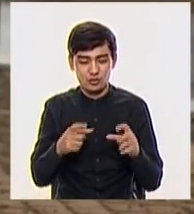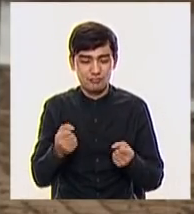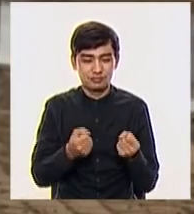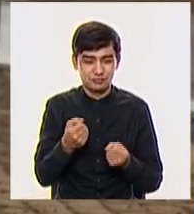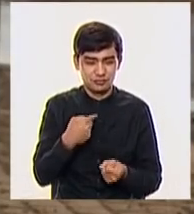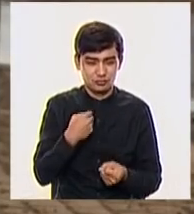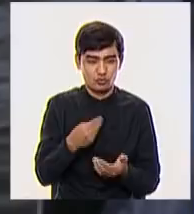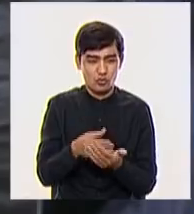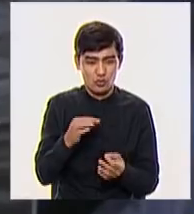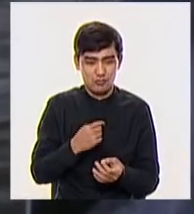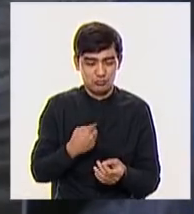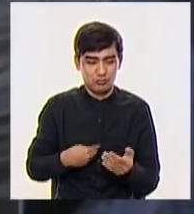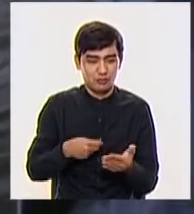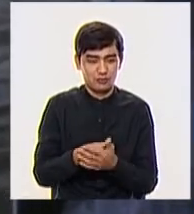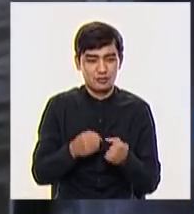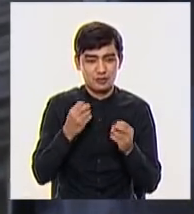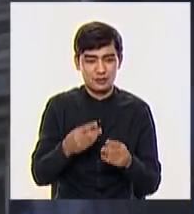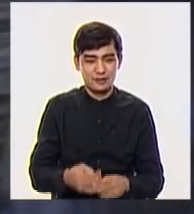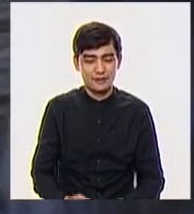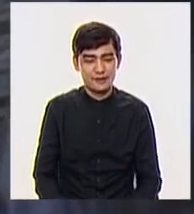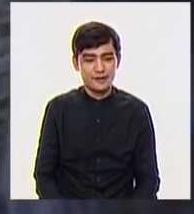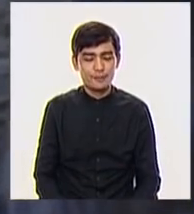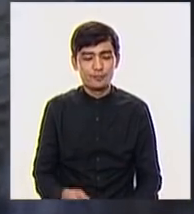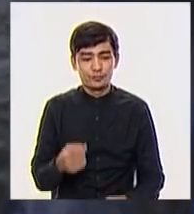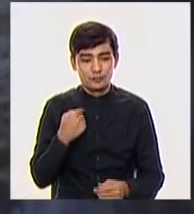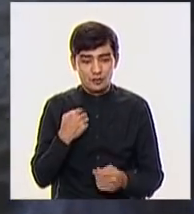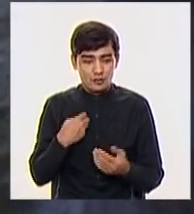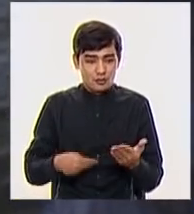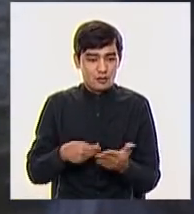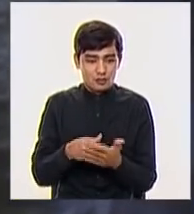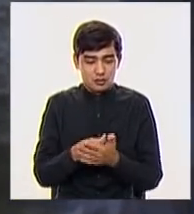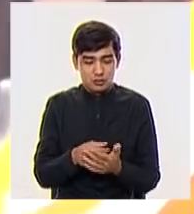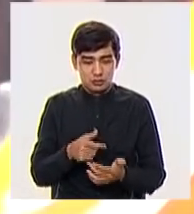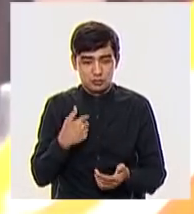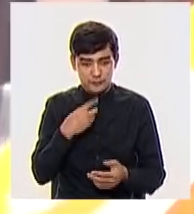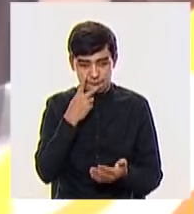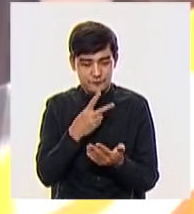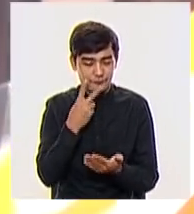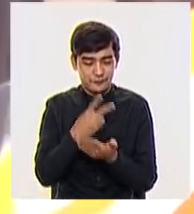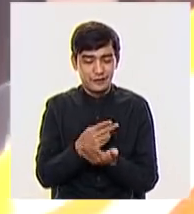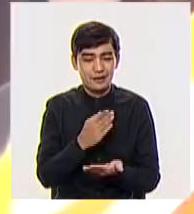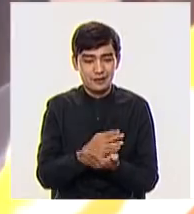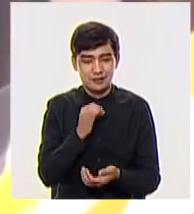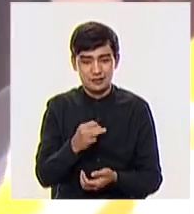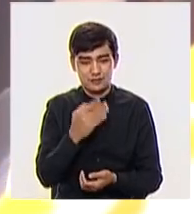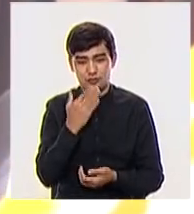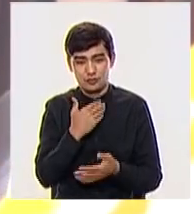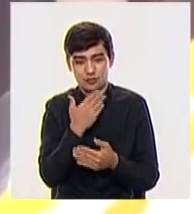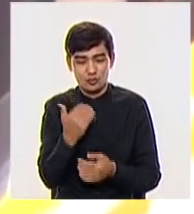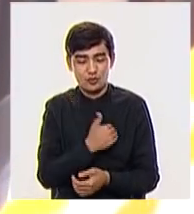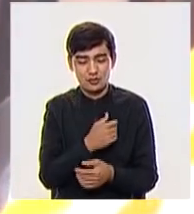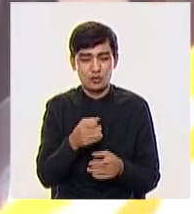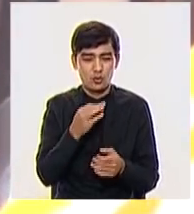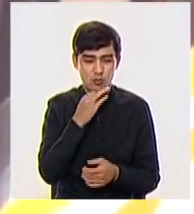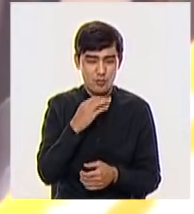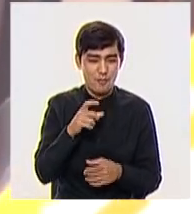қымбатшылық қалтамызға әсер етті дейді. Ну как, по карману бьет, потому что мы часто мотаемся. Как бы вы ни хотели, в любом магазине любые